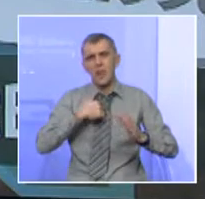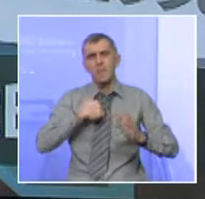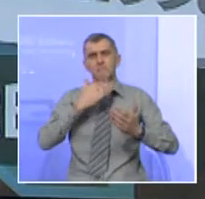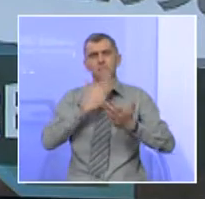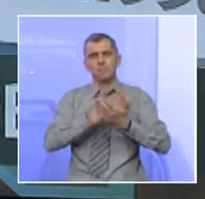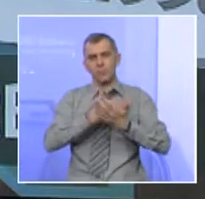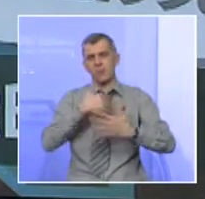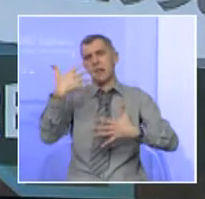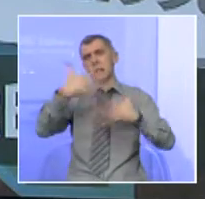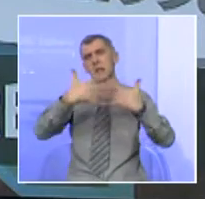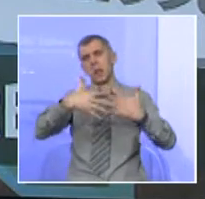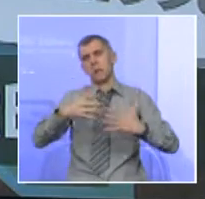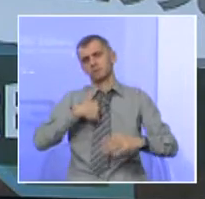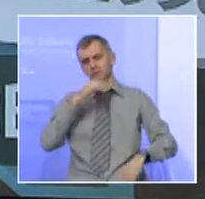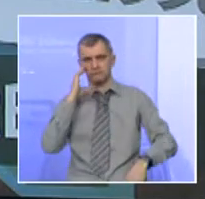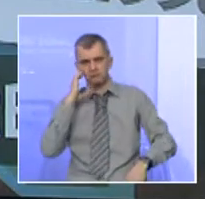kinu.